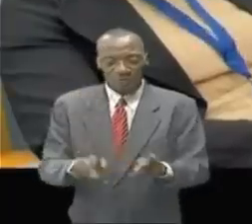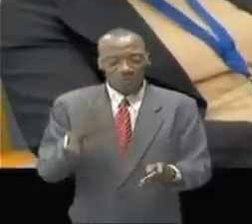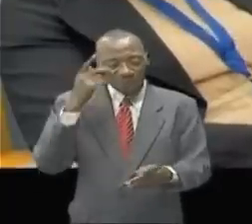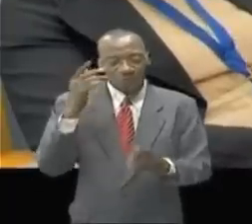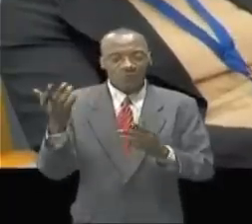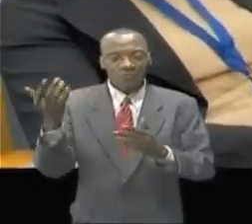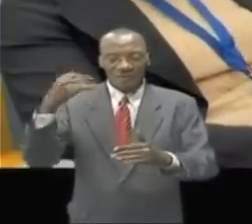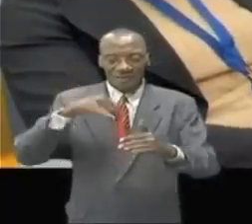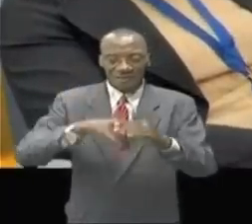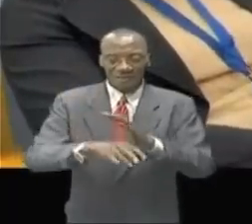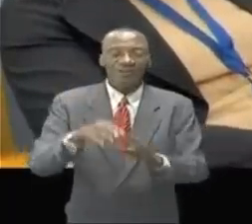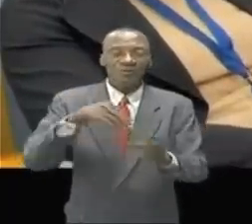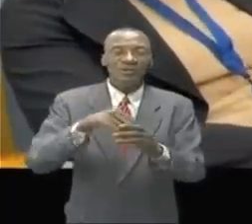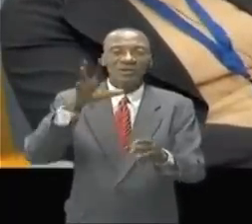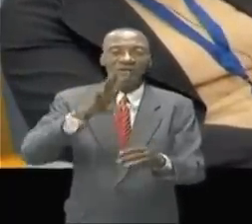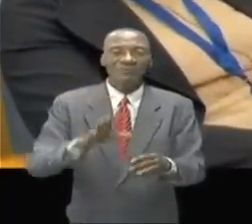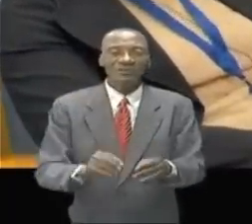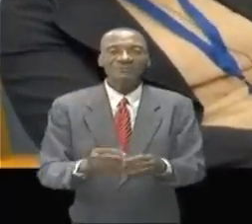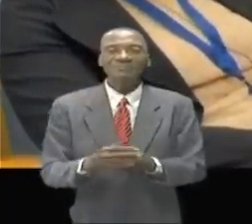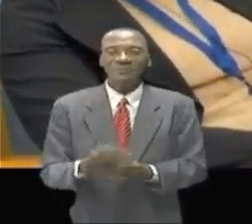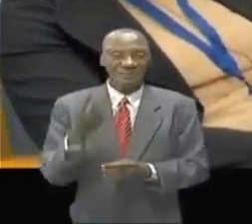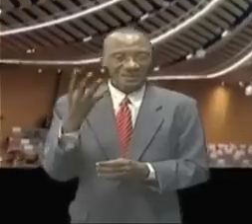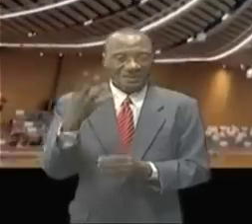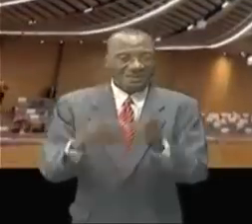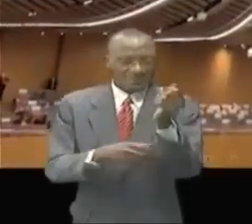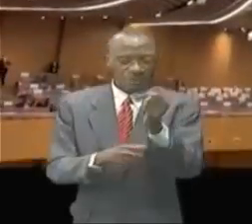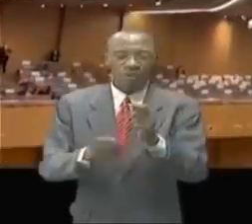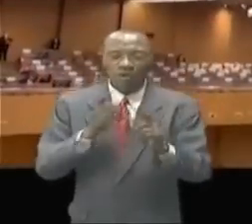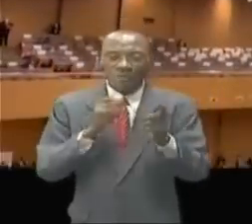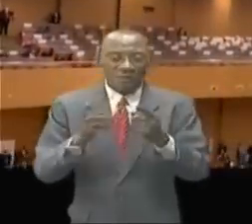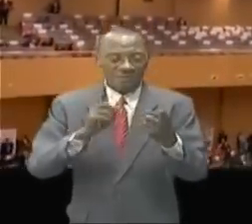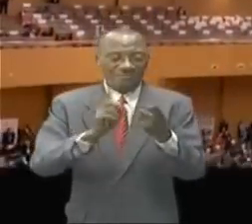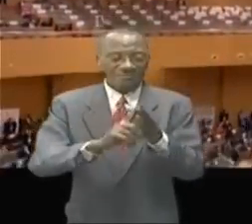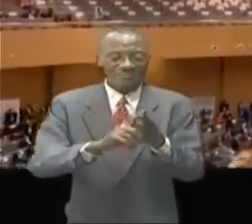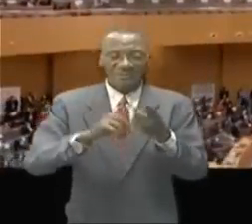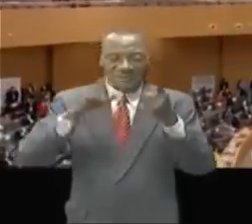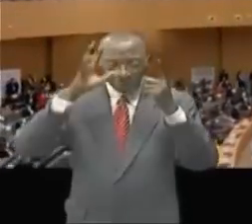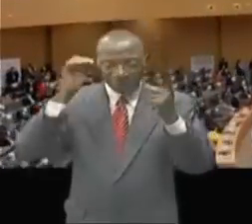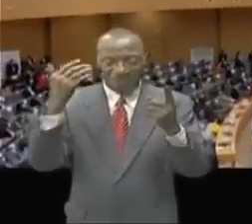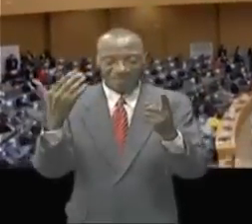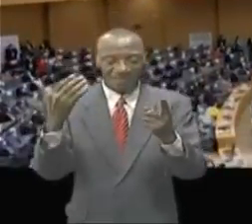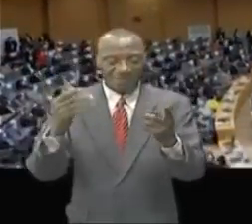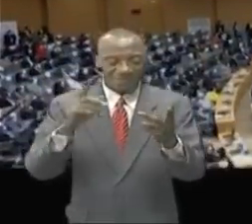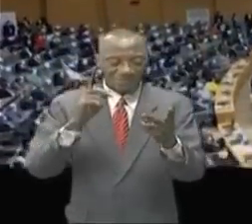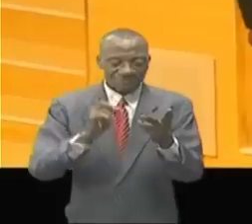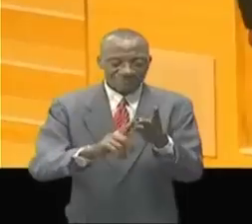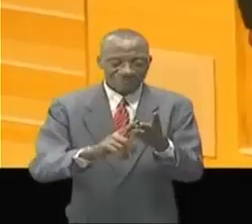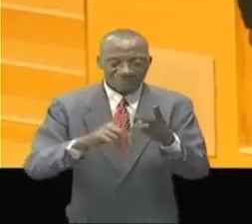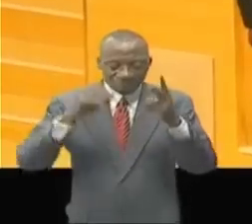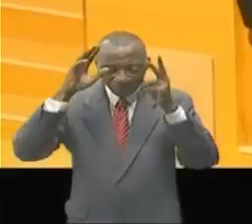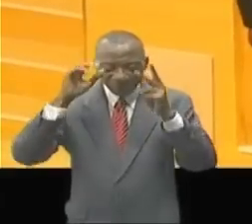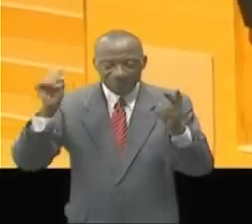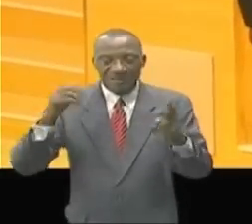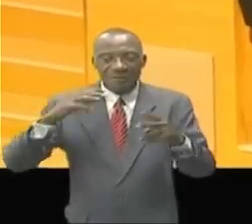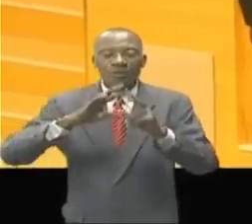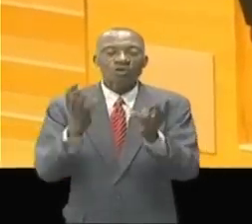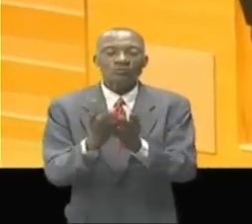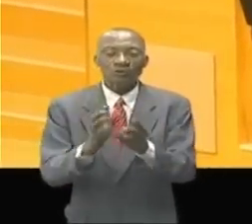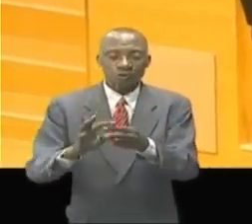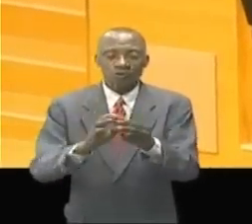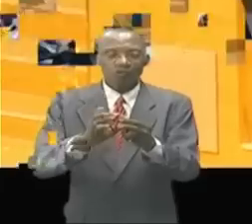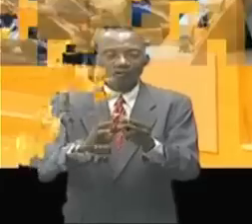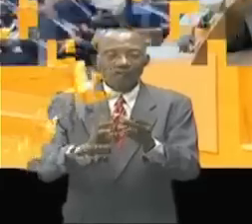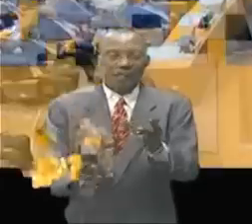africaine. À l'ouverture, quatre intervenants, à savoir le président du pays hôte, la Zambie, le président de la Commission de l'Union